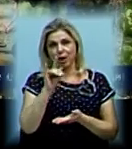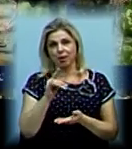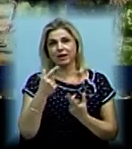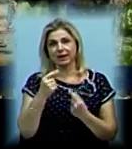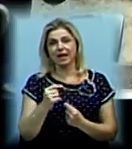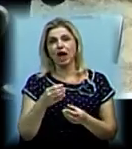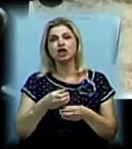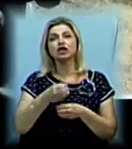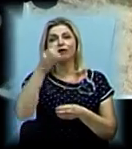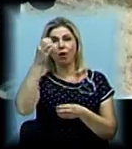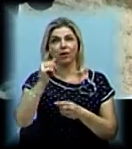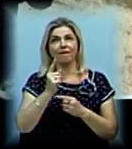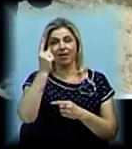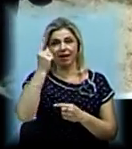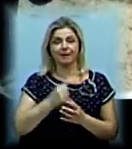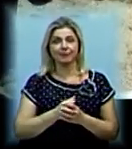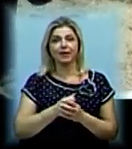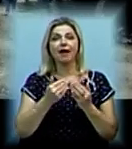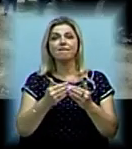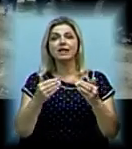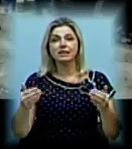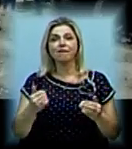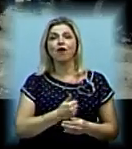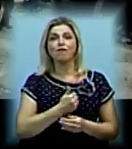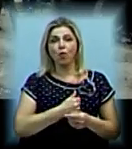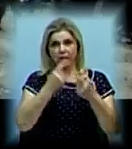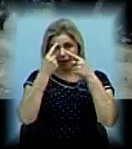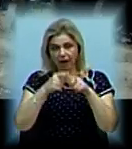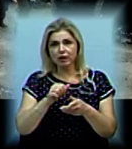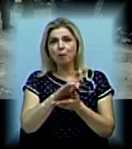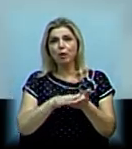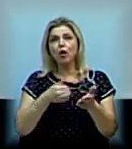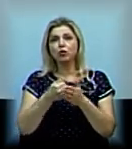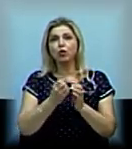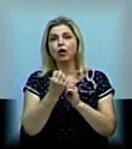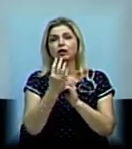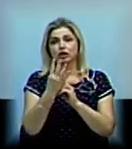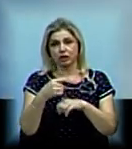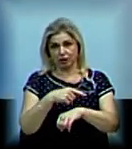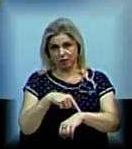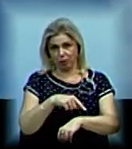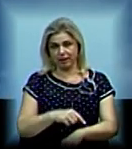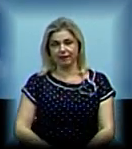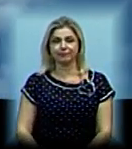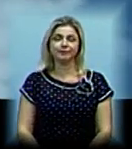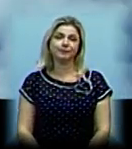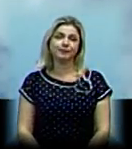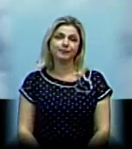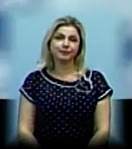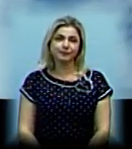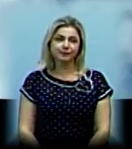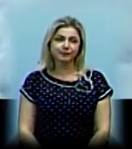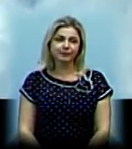вверх піднятий. Виставка військової техніки тривала до 14-ї години. Олена Міщенко, Артем Білібов, телевізійні новини